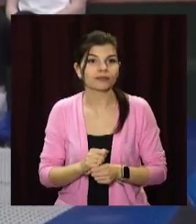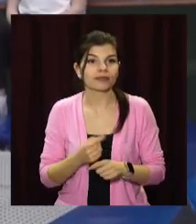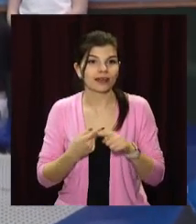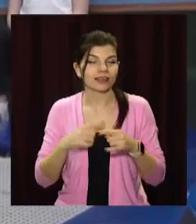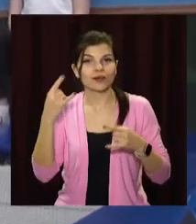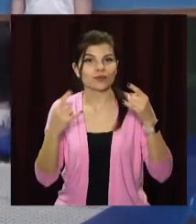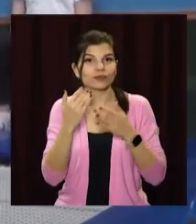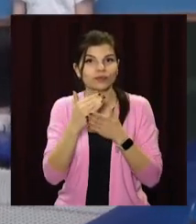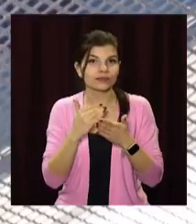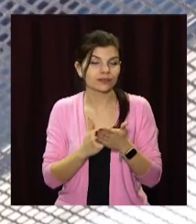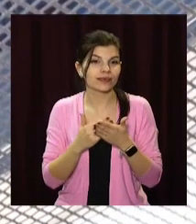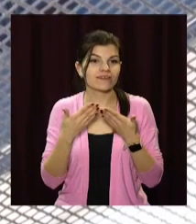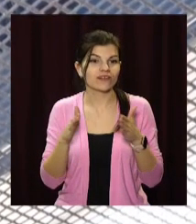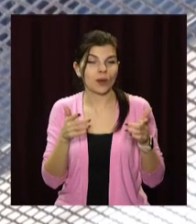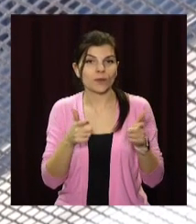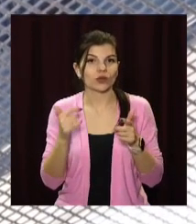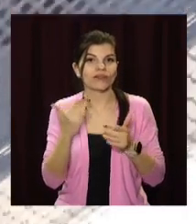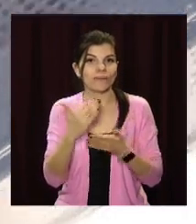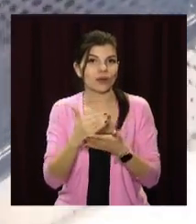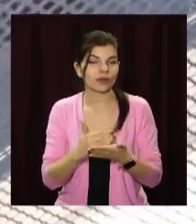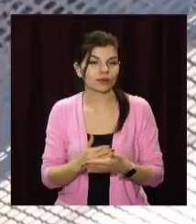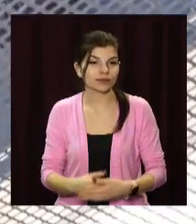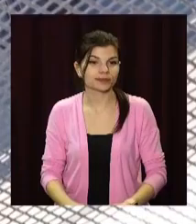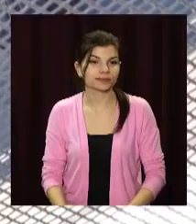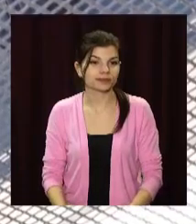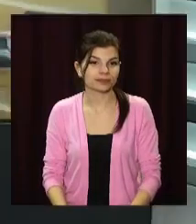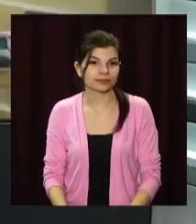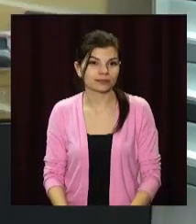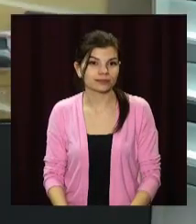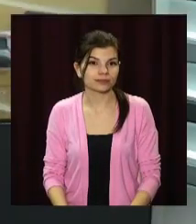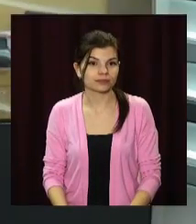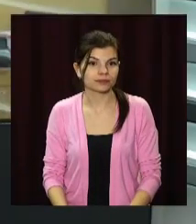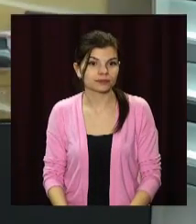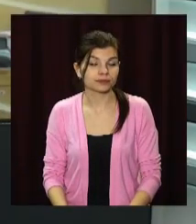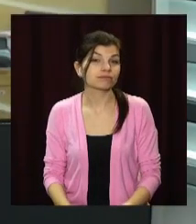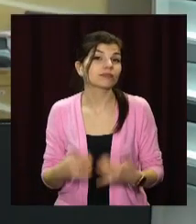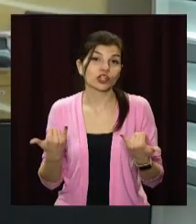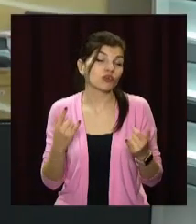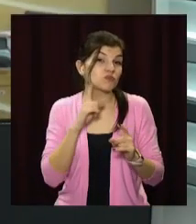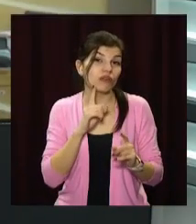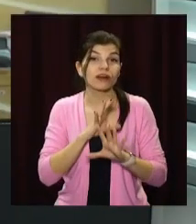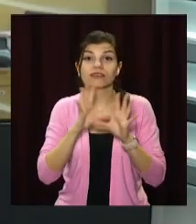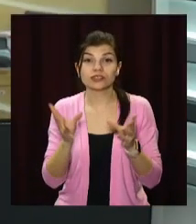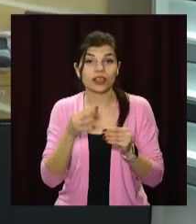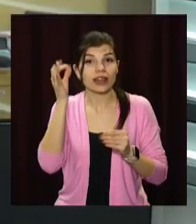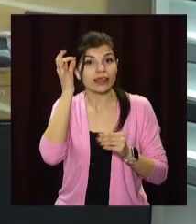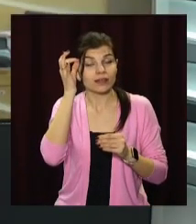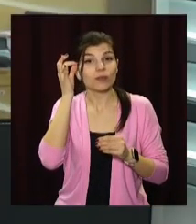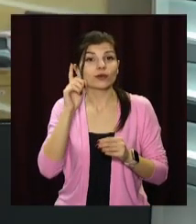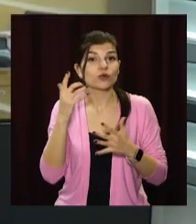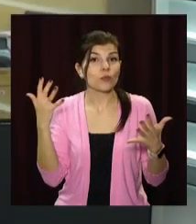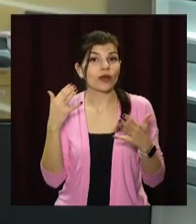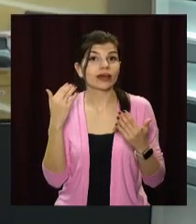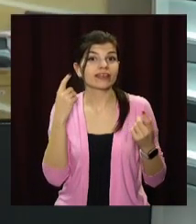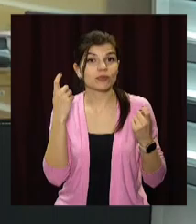Сергій Язовських, Open News, телеканал «Відкритий». На цьому поки все. Нагадую, що більше інформації ви